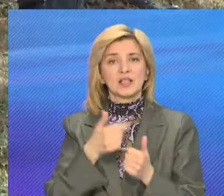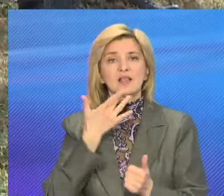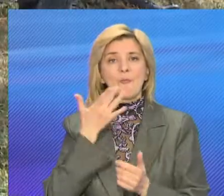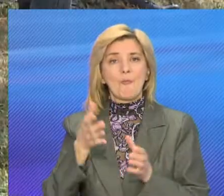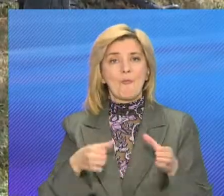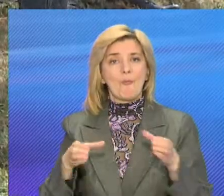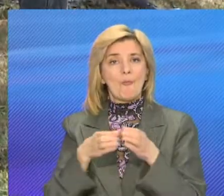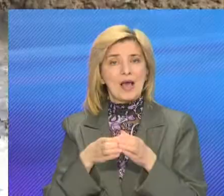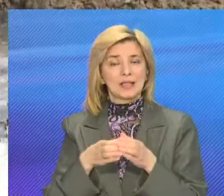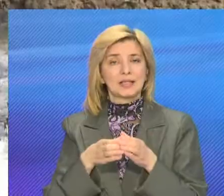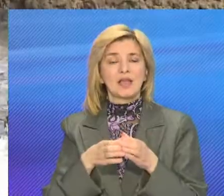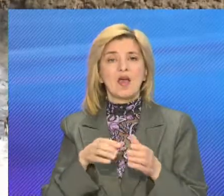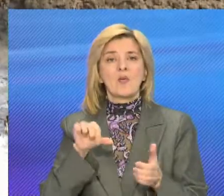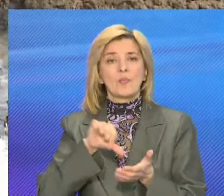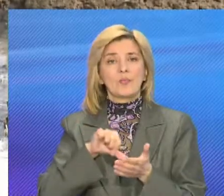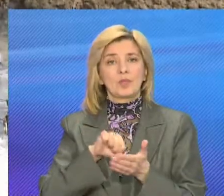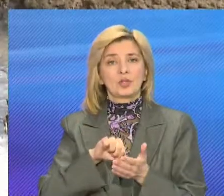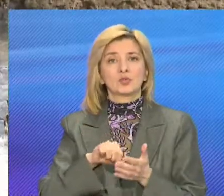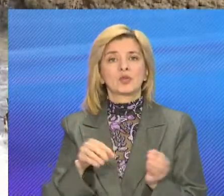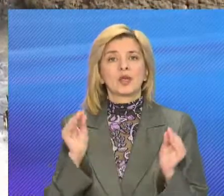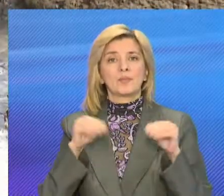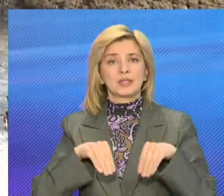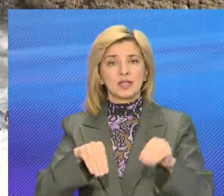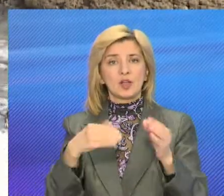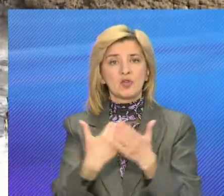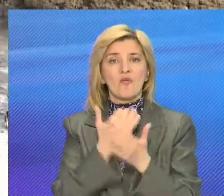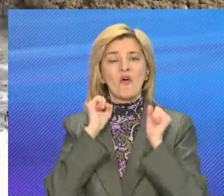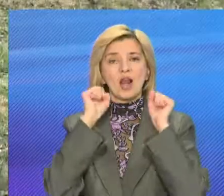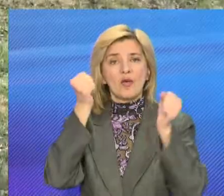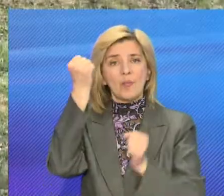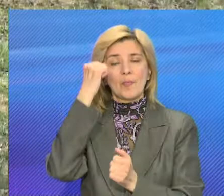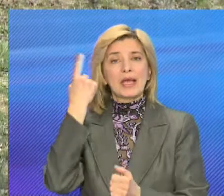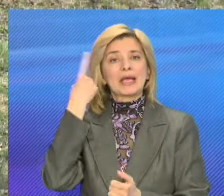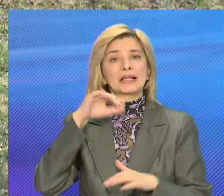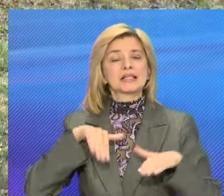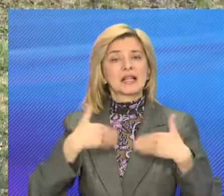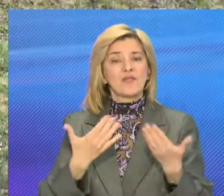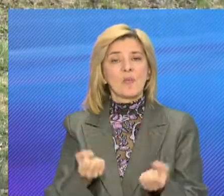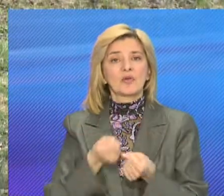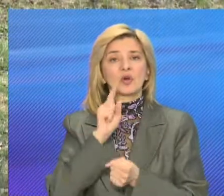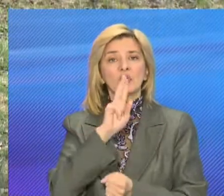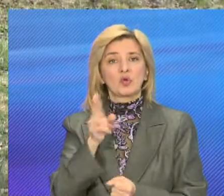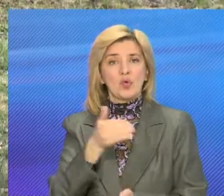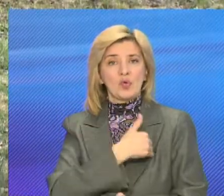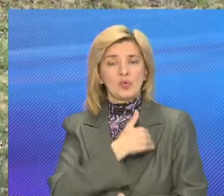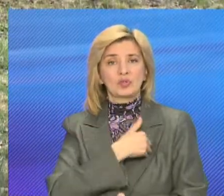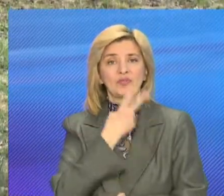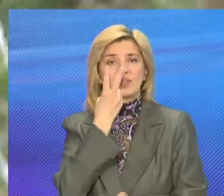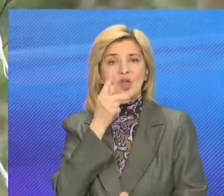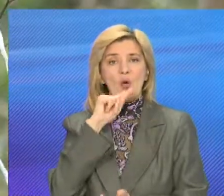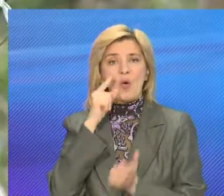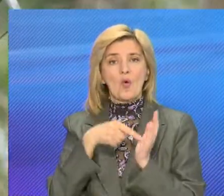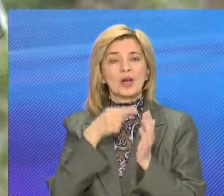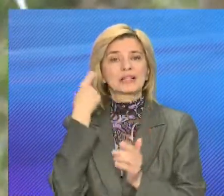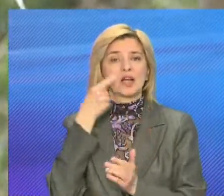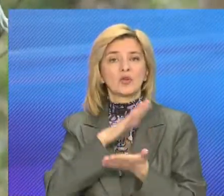Прысутныя разам адной вялікай талакой заклалі новую алею памяці. Ініцыятыву падтрымалі тыя, хто жадае бачыць горад зялёным і